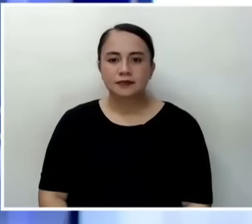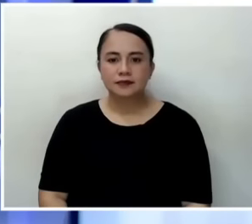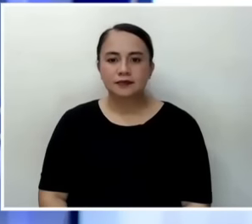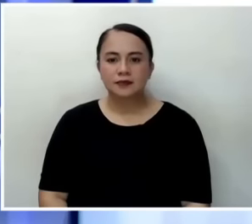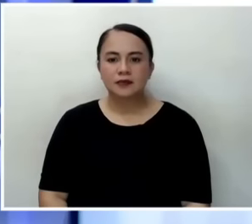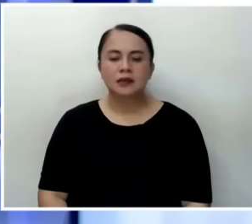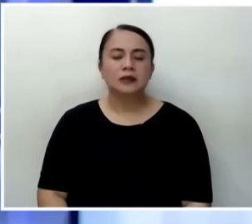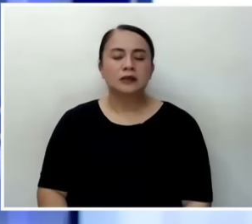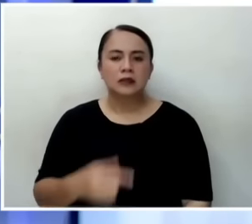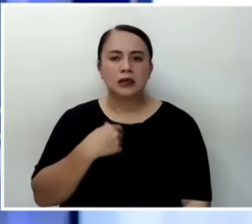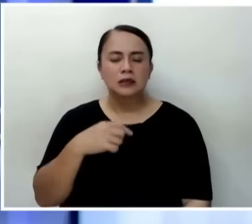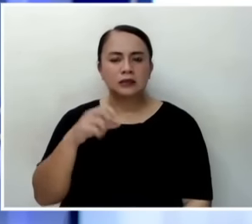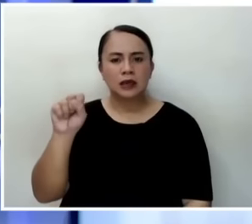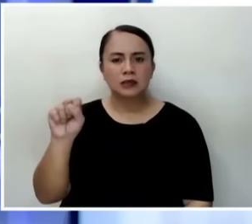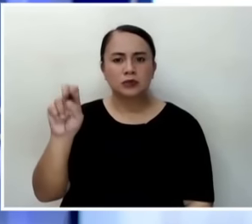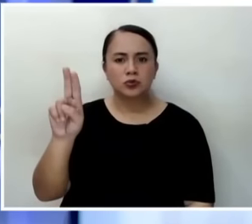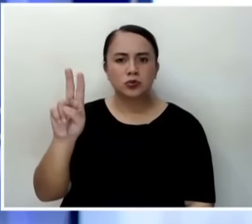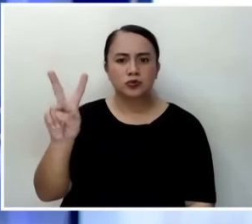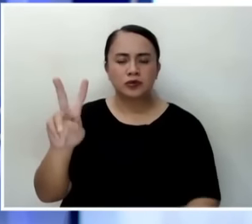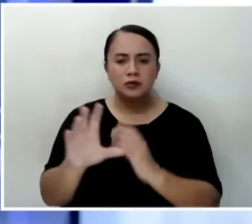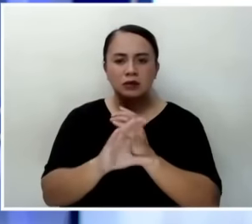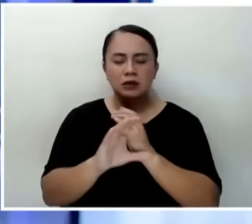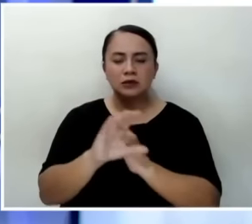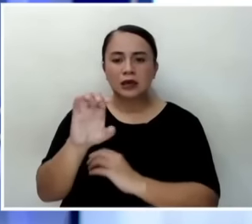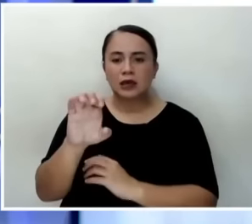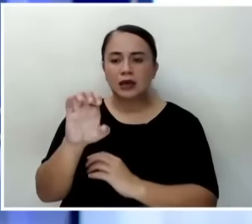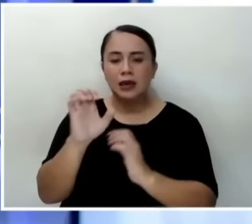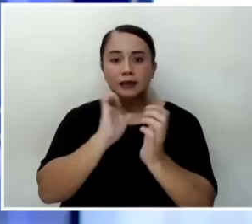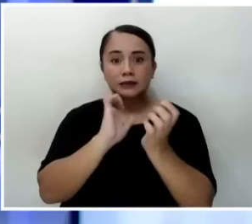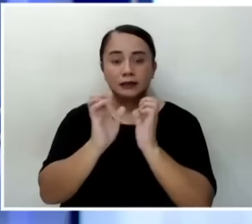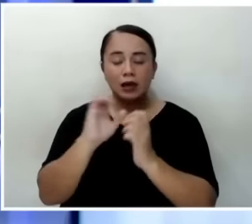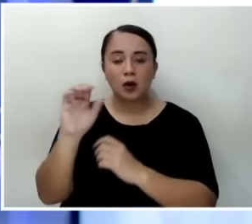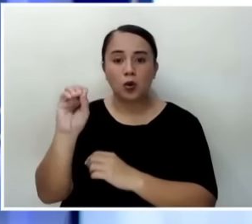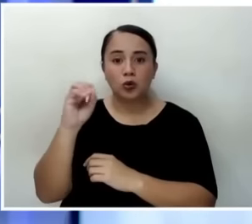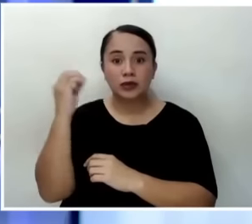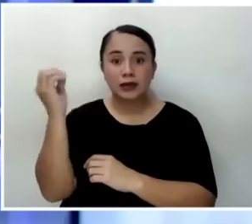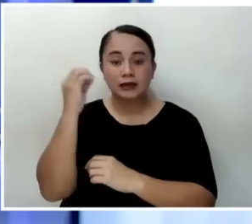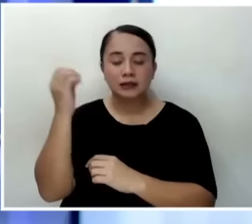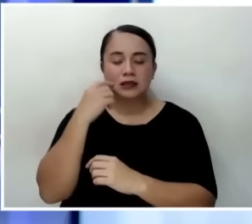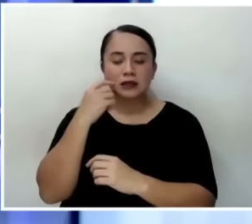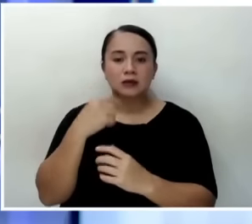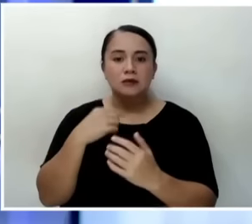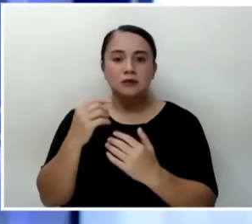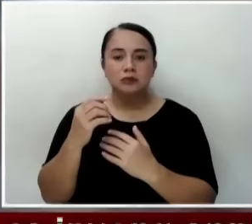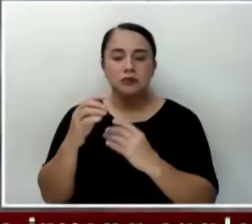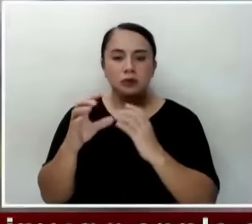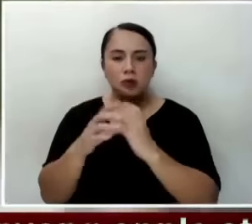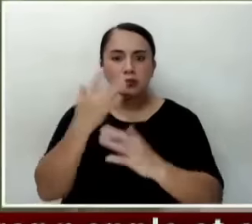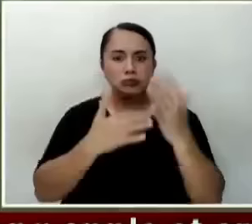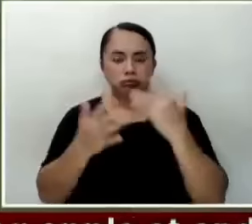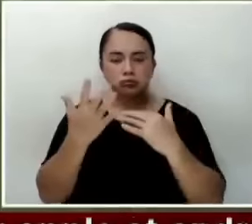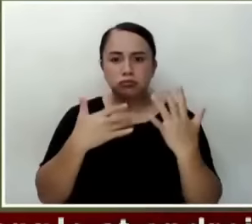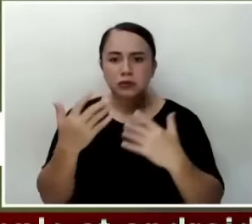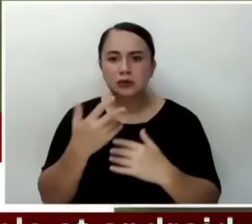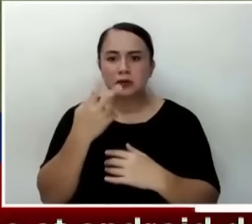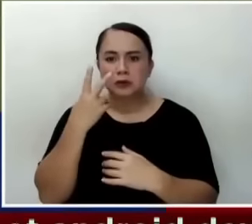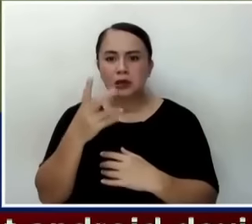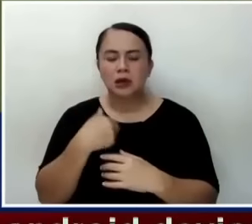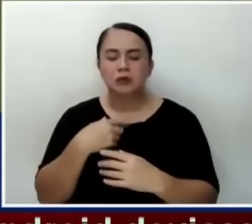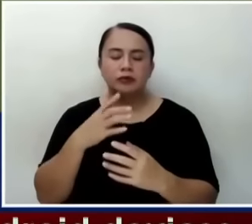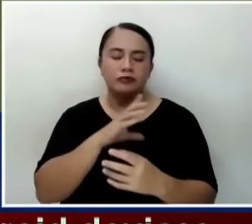Nasunog ang isang SUV sa EDSA Ortigas flyover Webes ng umaga. Agad rumisponde ang mga tauhan ng Bureau of